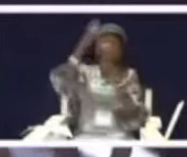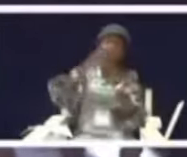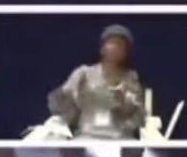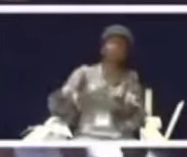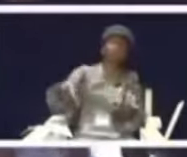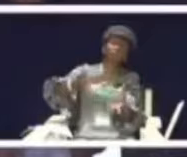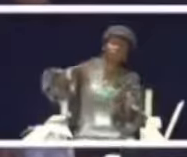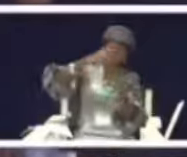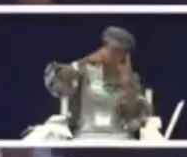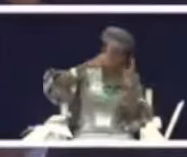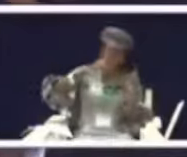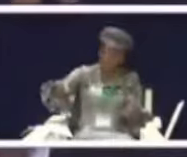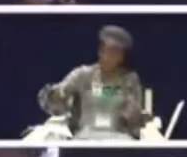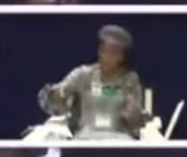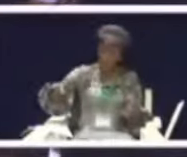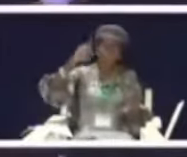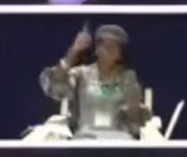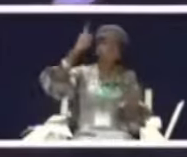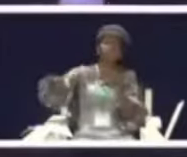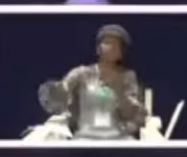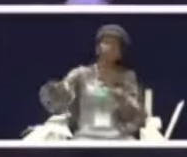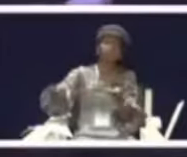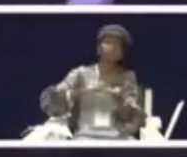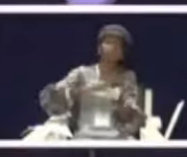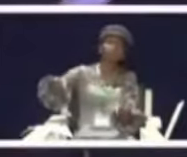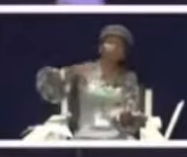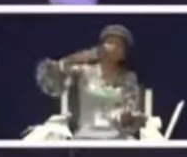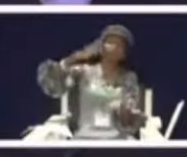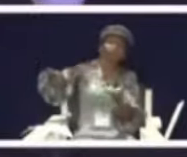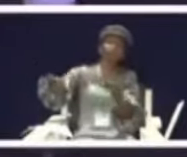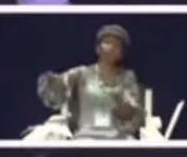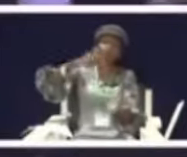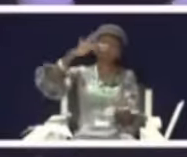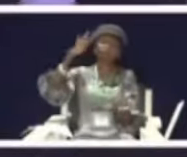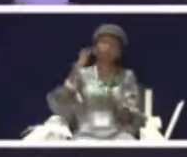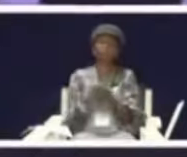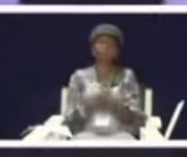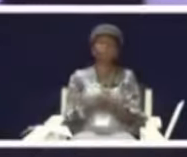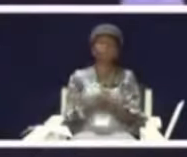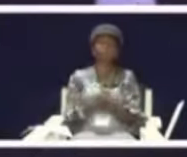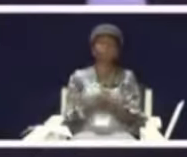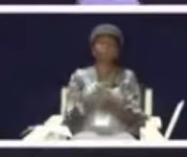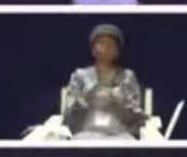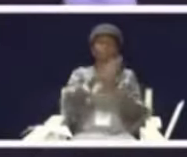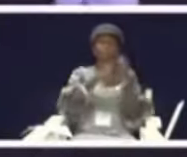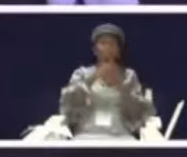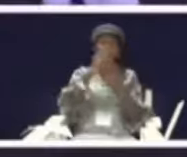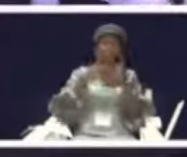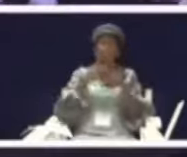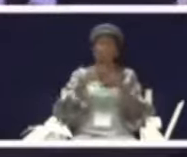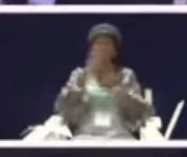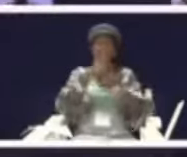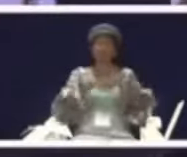Àti inú ọ̀la. Bọ́ sí inú ọgọ́. Gbogbo ènìyàn ẹ pé